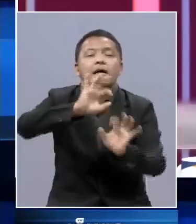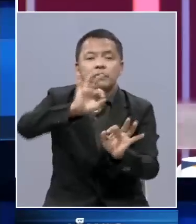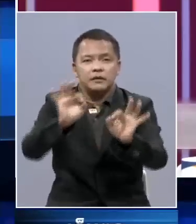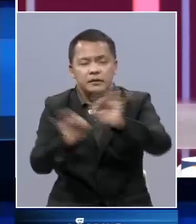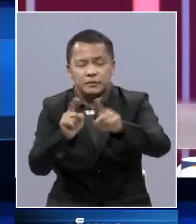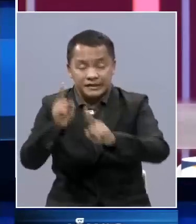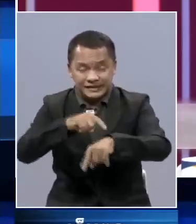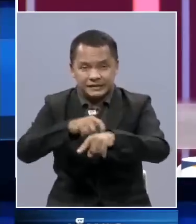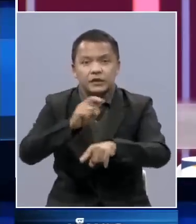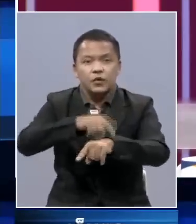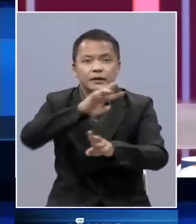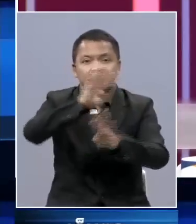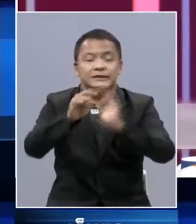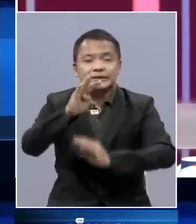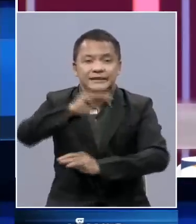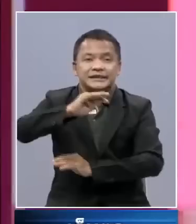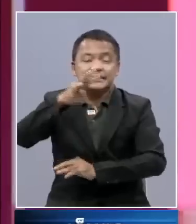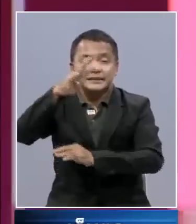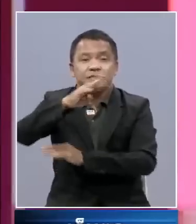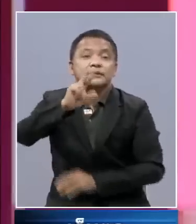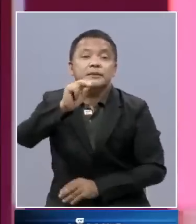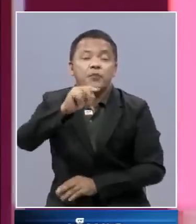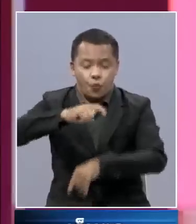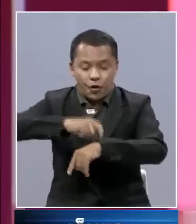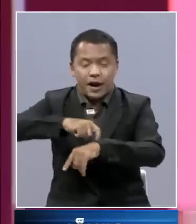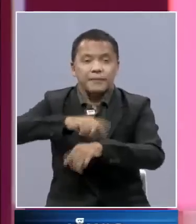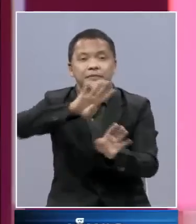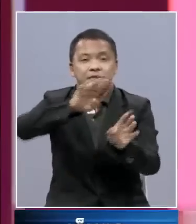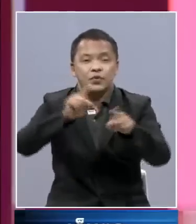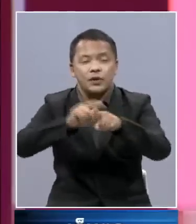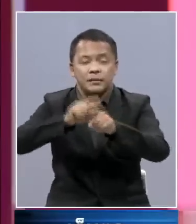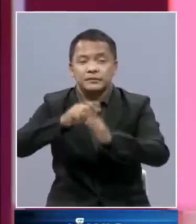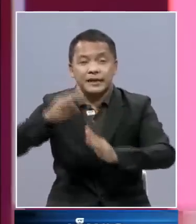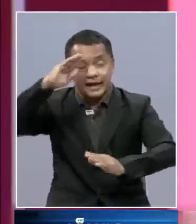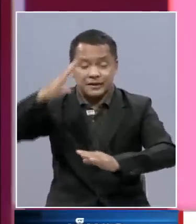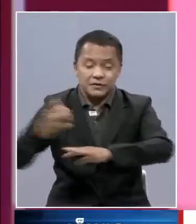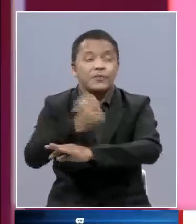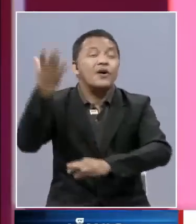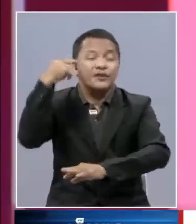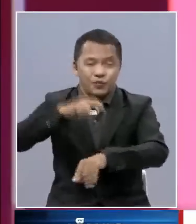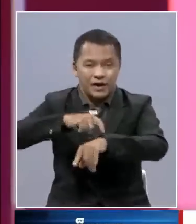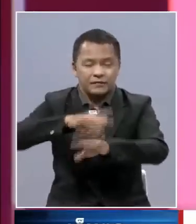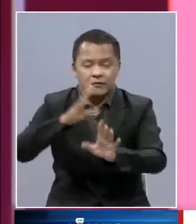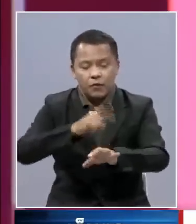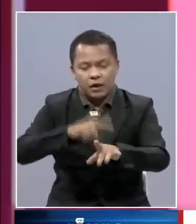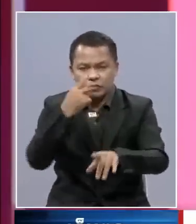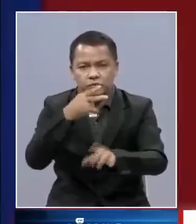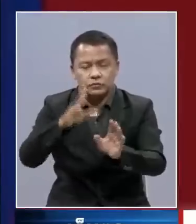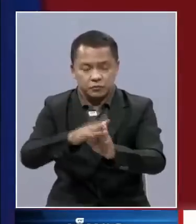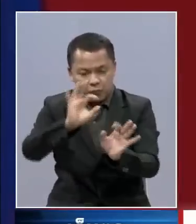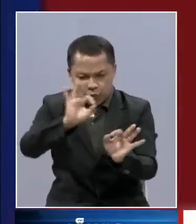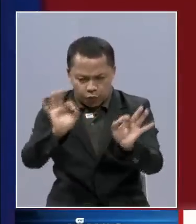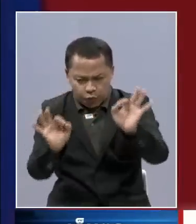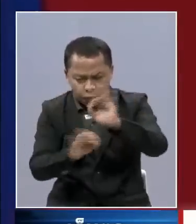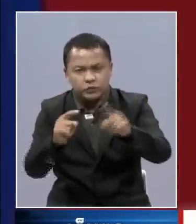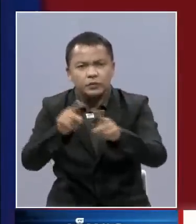ดิมเนี่ยตั้งมหาฤกษ์ว่า 4:30 น เป็นช่วงเวลาเดียวกันเนี่ยกับช่วงเวลาทํารัฐประหารขอเป็นช่วงเวลานั้น ใช่มันก็เลยสะท้อนให้เห็นว่าโอ้นี่มันมี